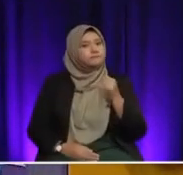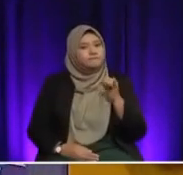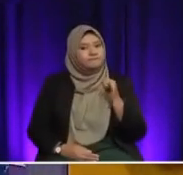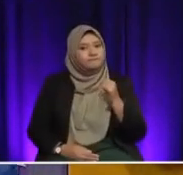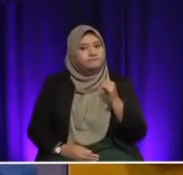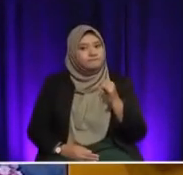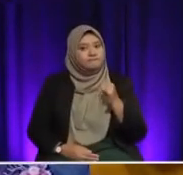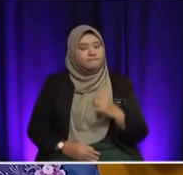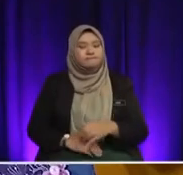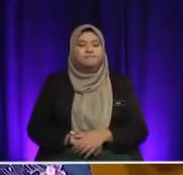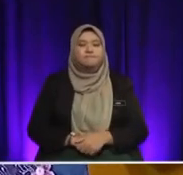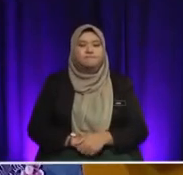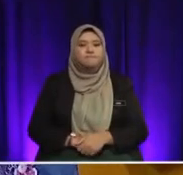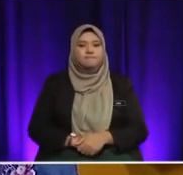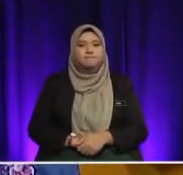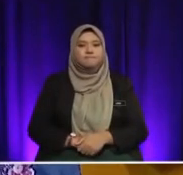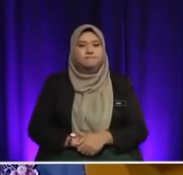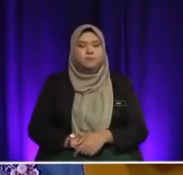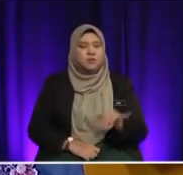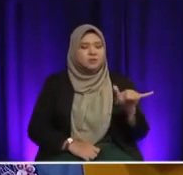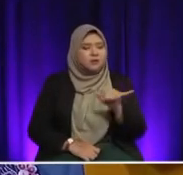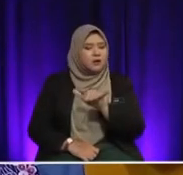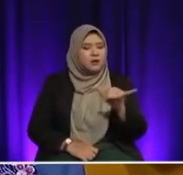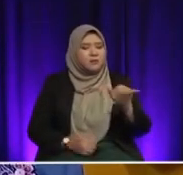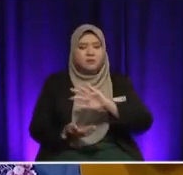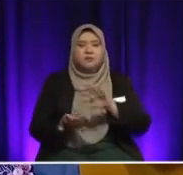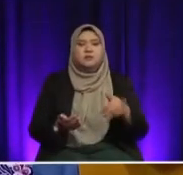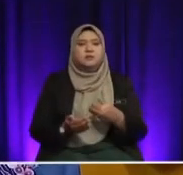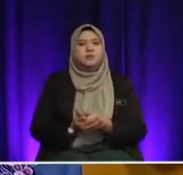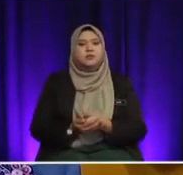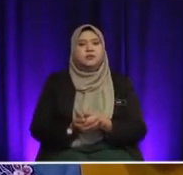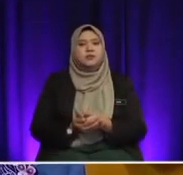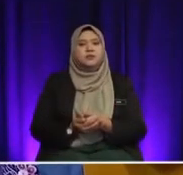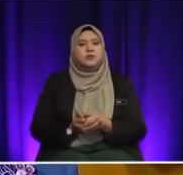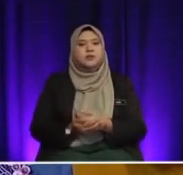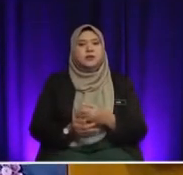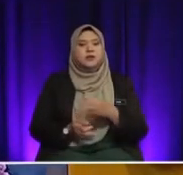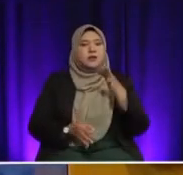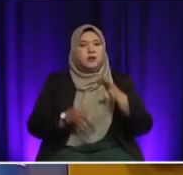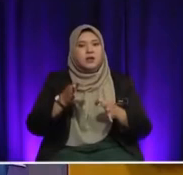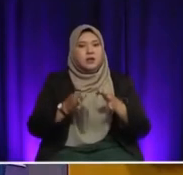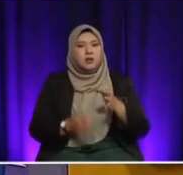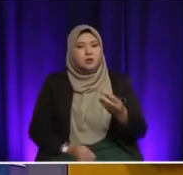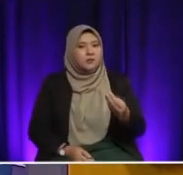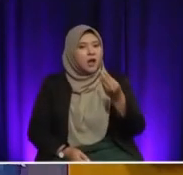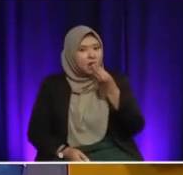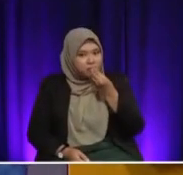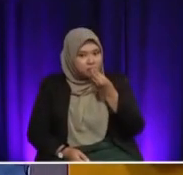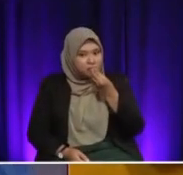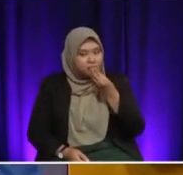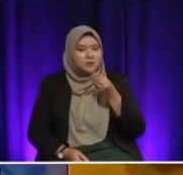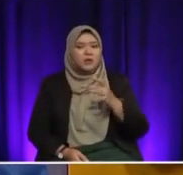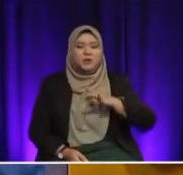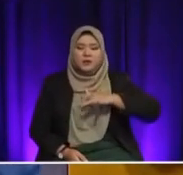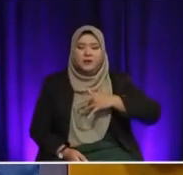berperisa. Berperisa ni maksudnya cukup masin, cukup manis, cukup rasa dia. Dia kita tak